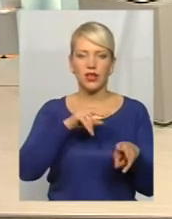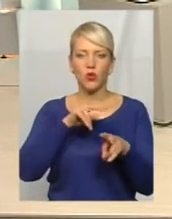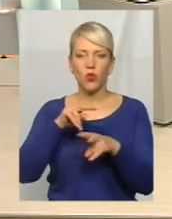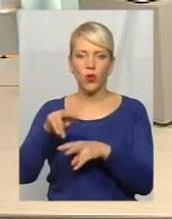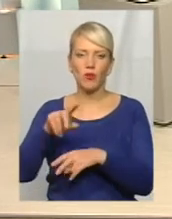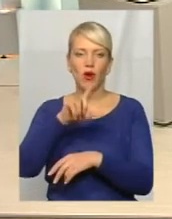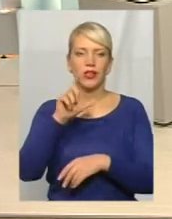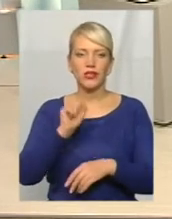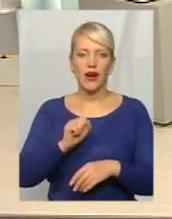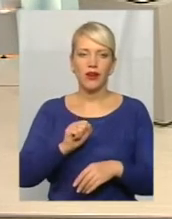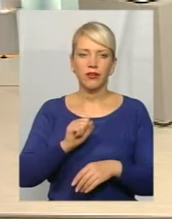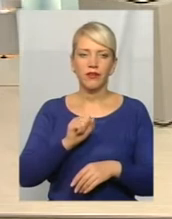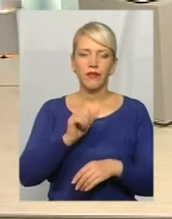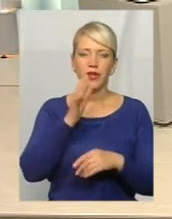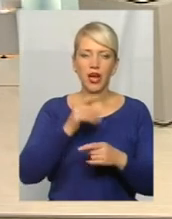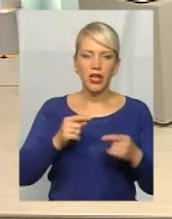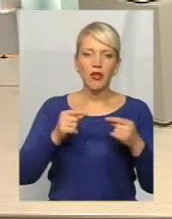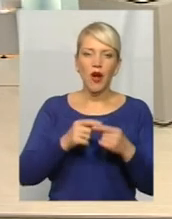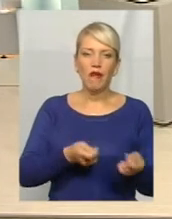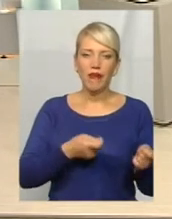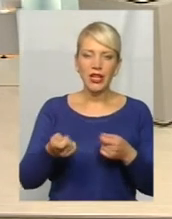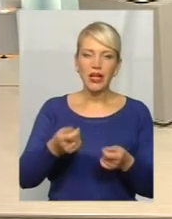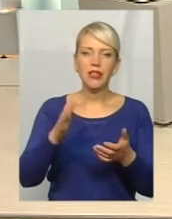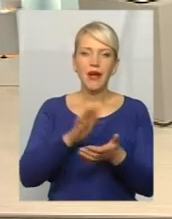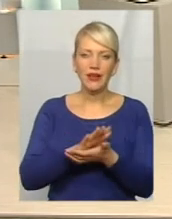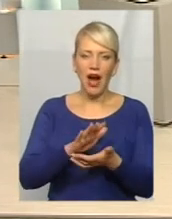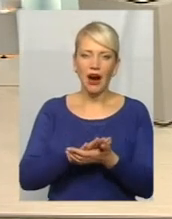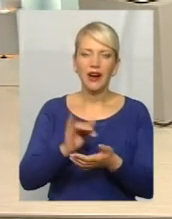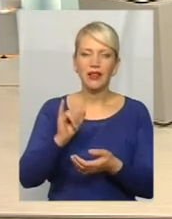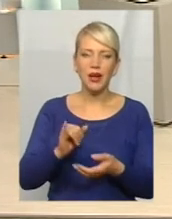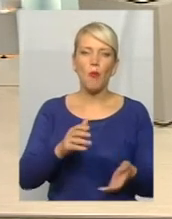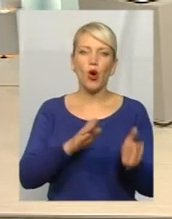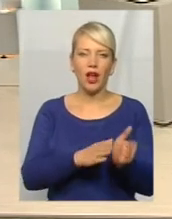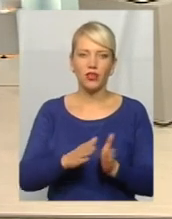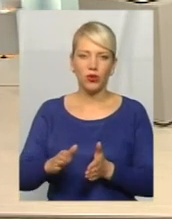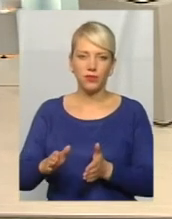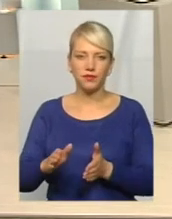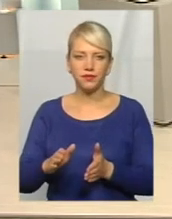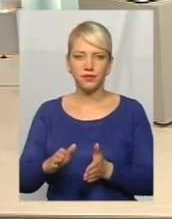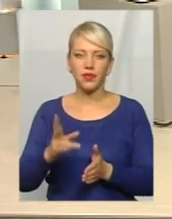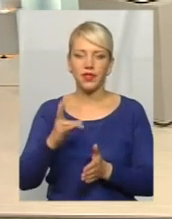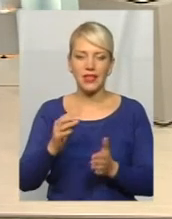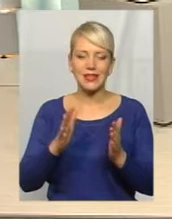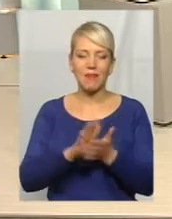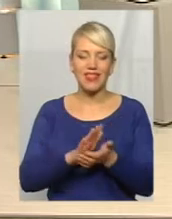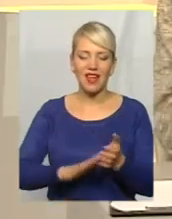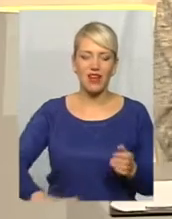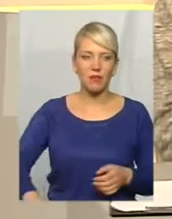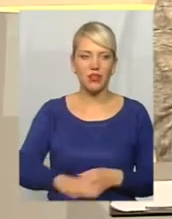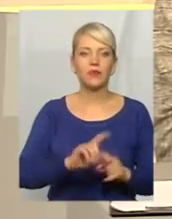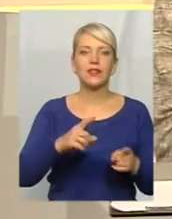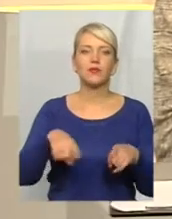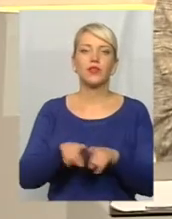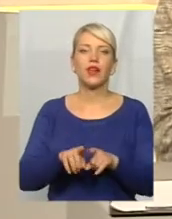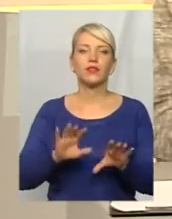за вчасністю вивезення сміття і порядком на контейнерних сміттєвих майданчиках. А чому так трапляється,